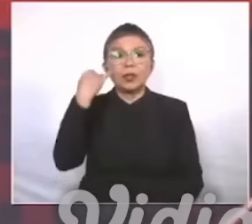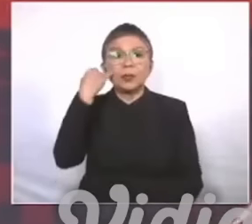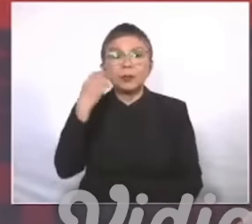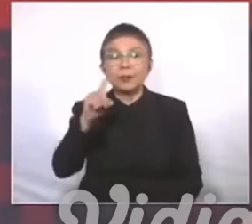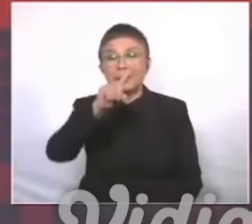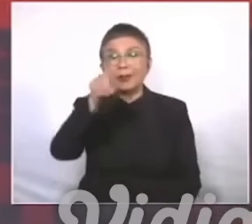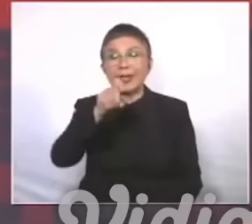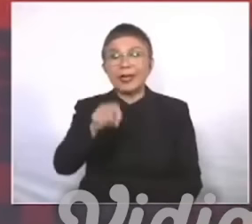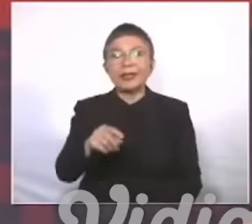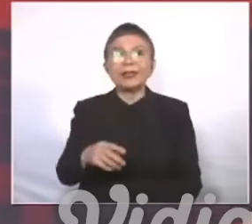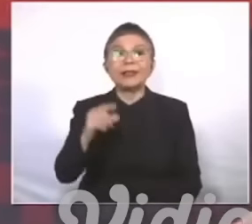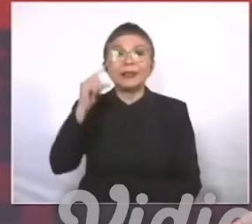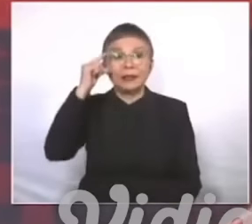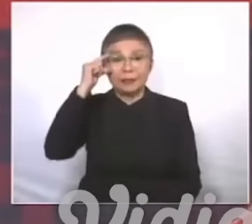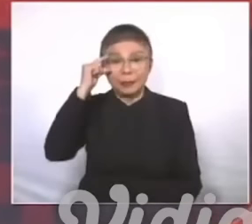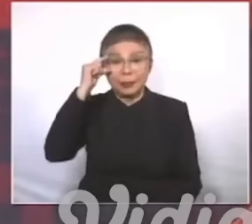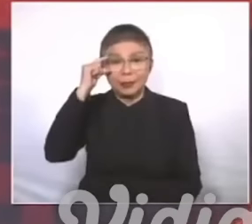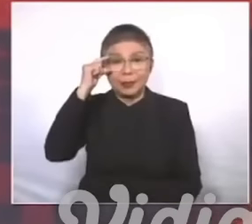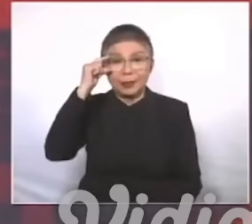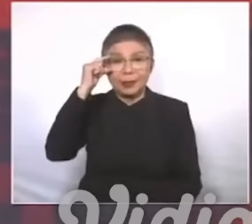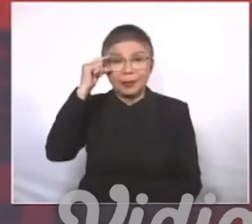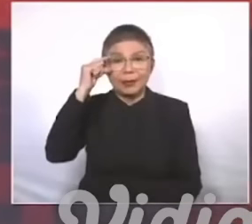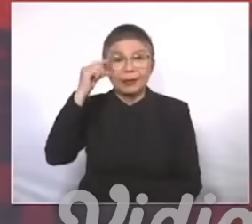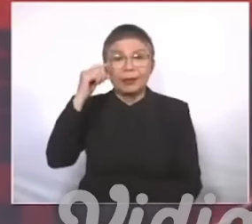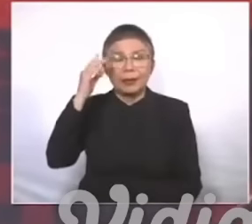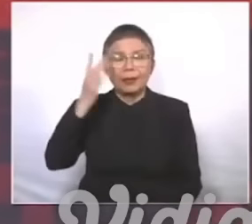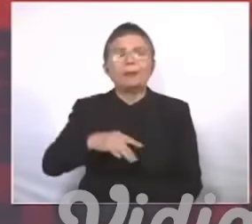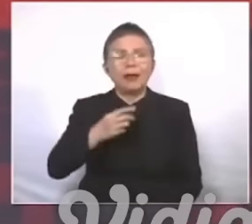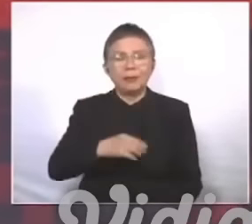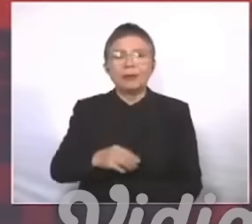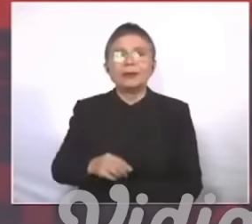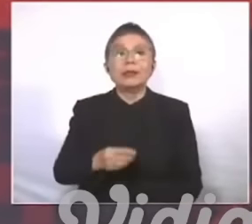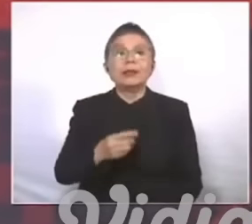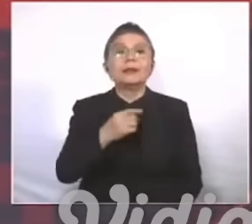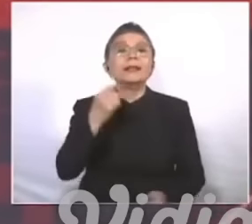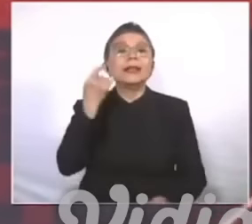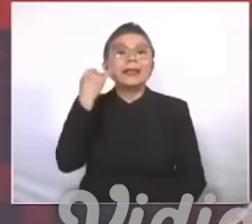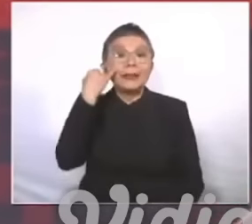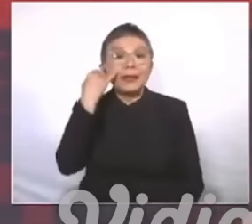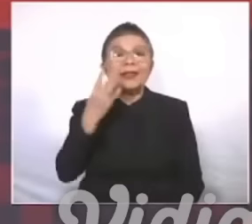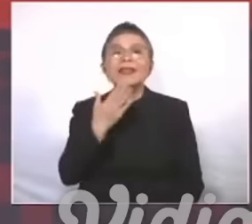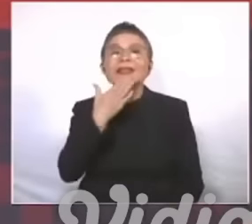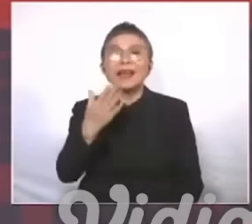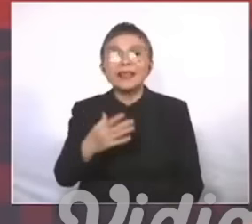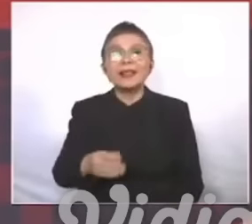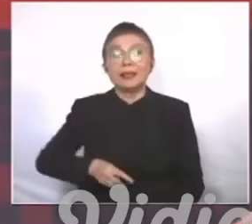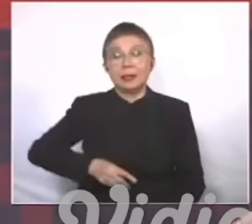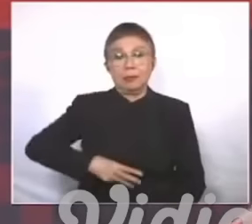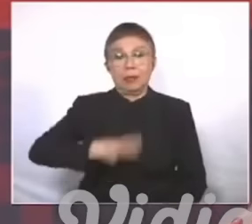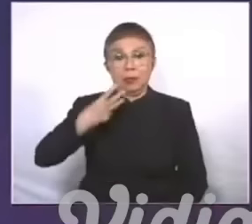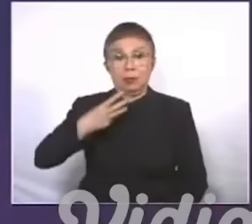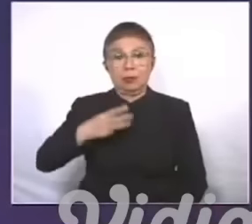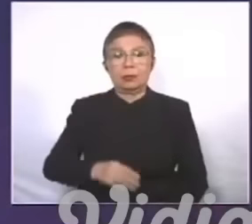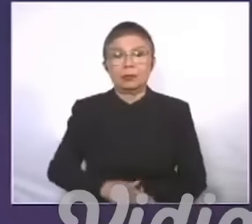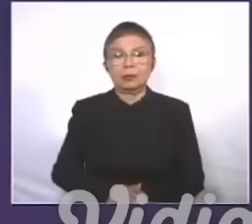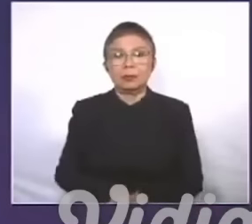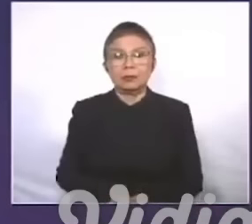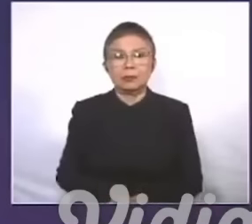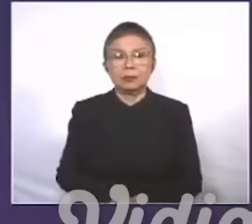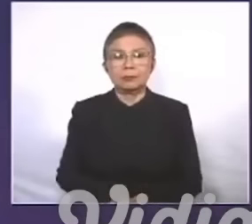memberikan pertanyaan ke calon wakil presiden nomor urut 3, Bapak Muhaimin Iskandar. Waktu Anda untuk bertanya adalah 1 menit. Saya persilahkan.